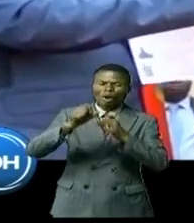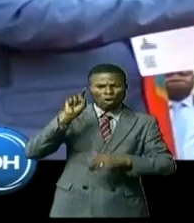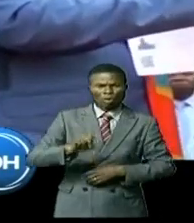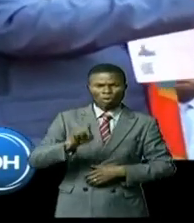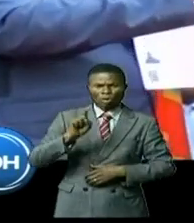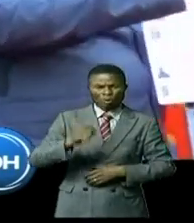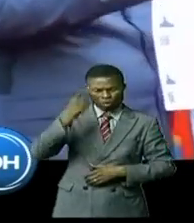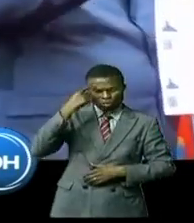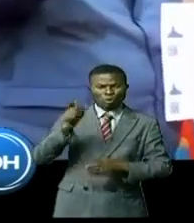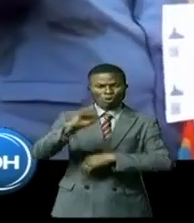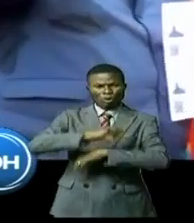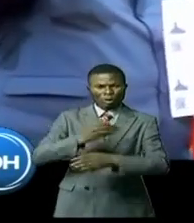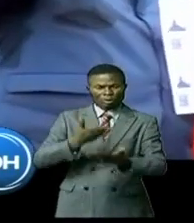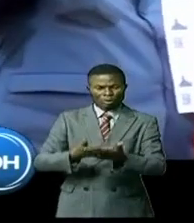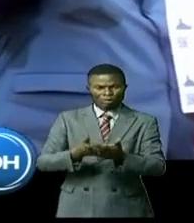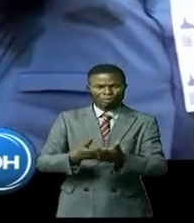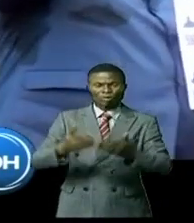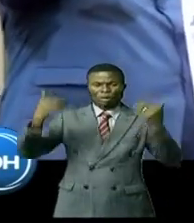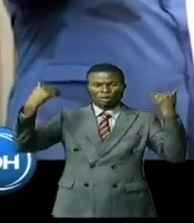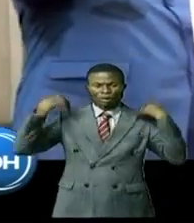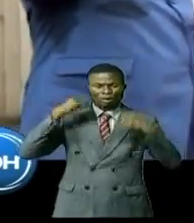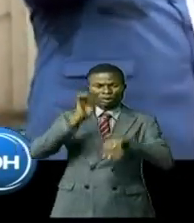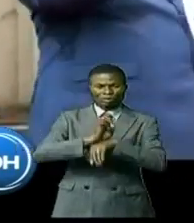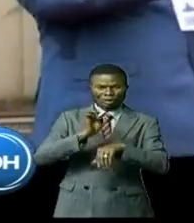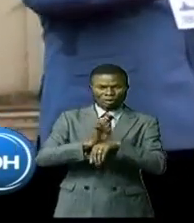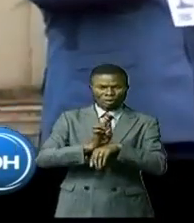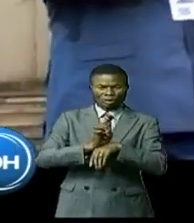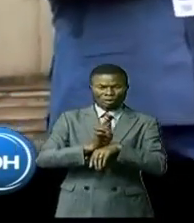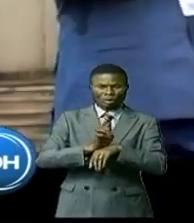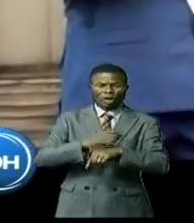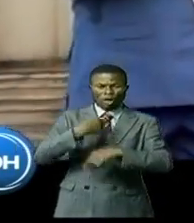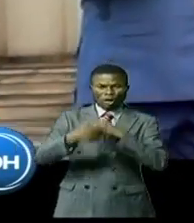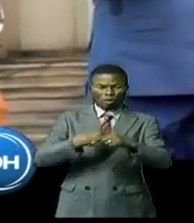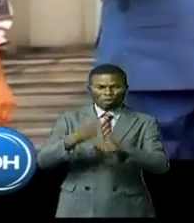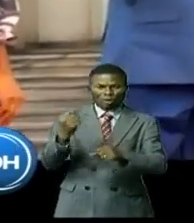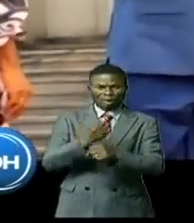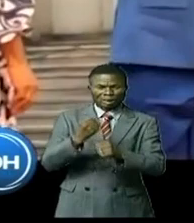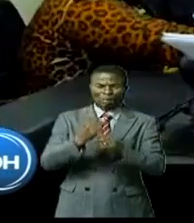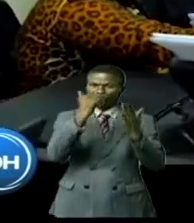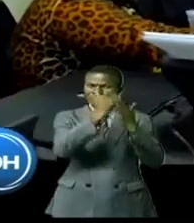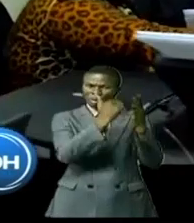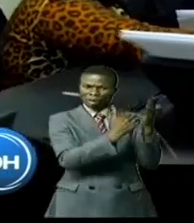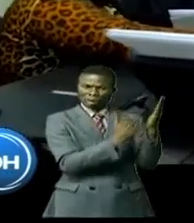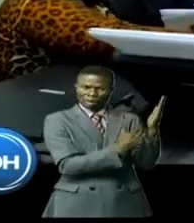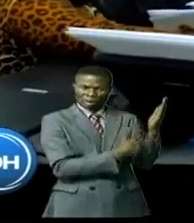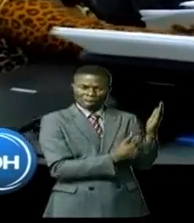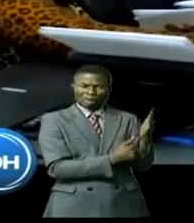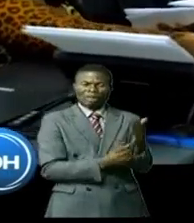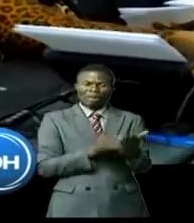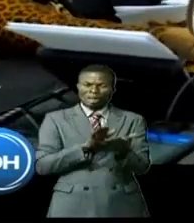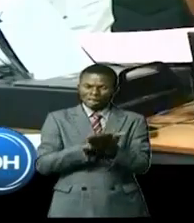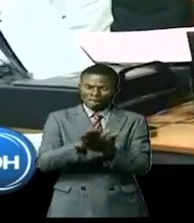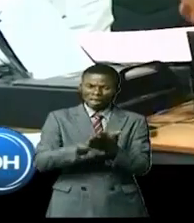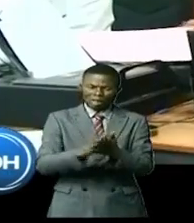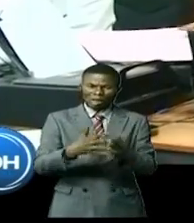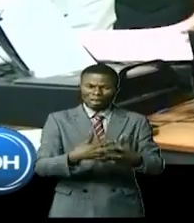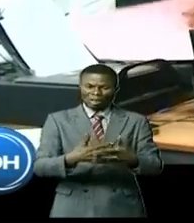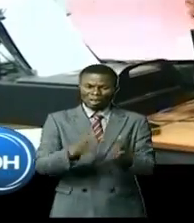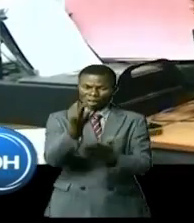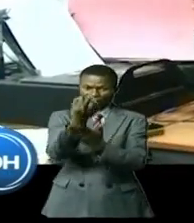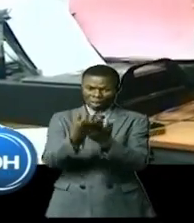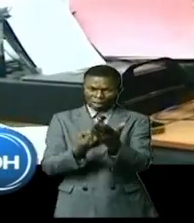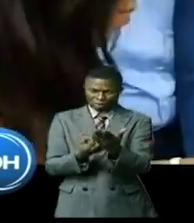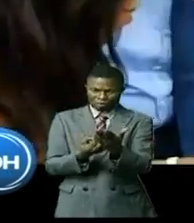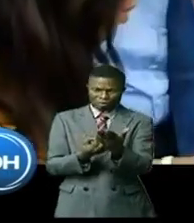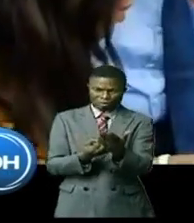cette occasion, les princes des églises ont été informés du déclenchement du processus d'identification biométrique des fonctionnaires dans le fichier de référence